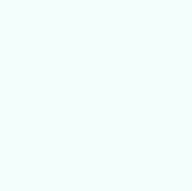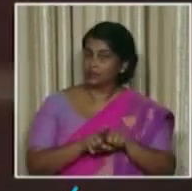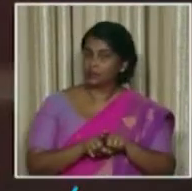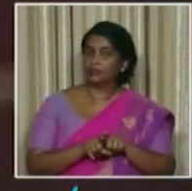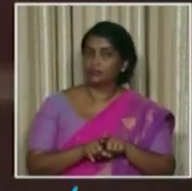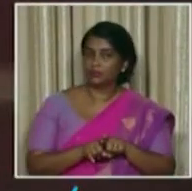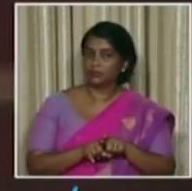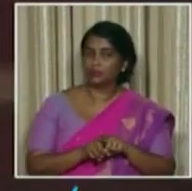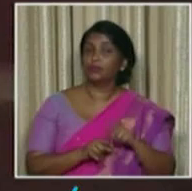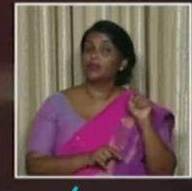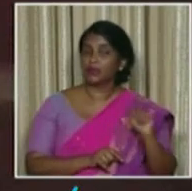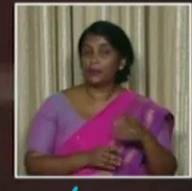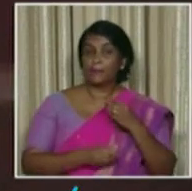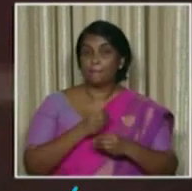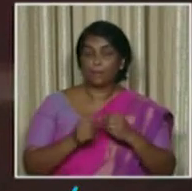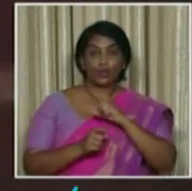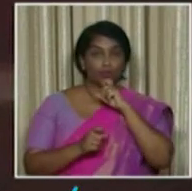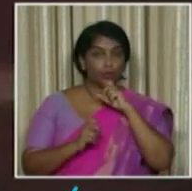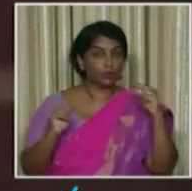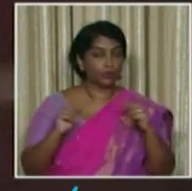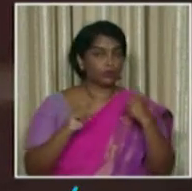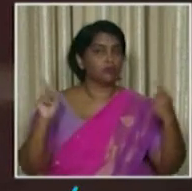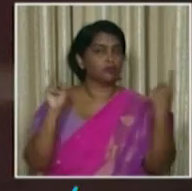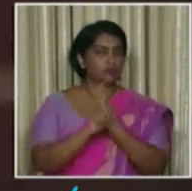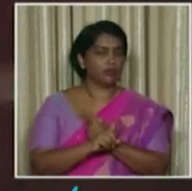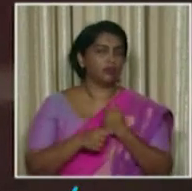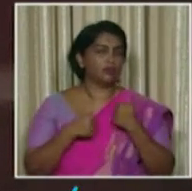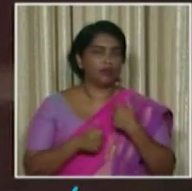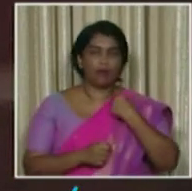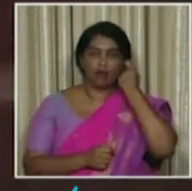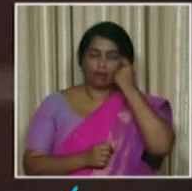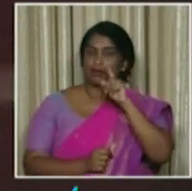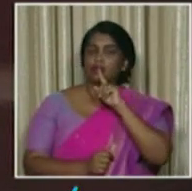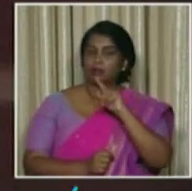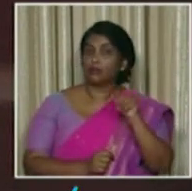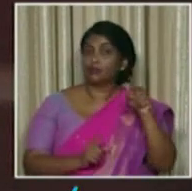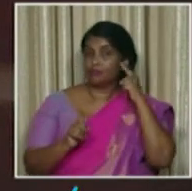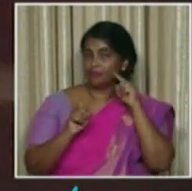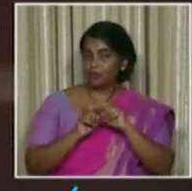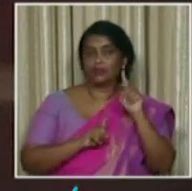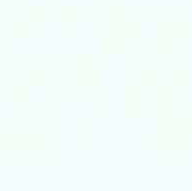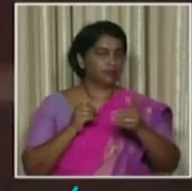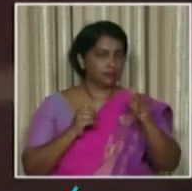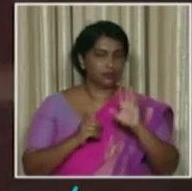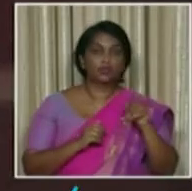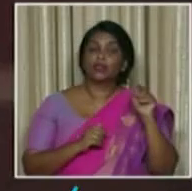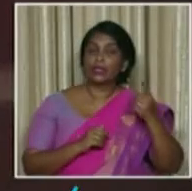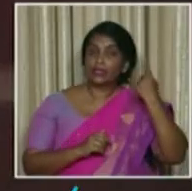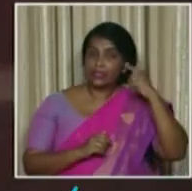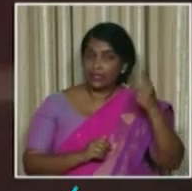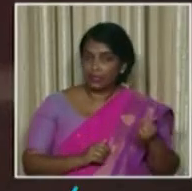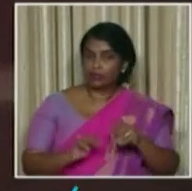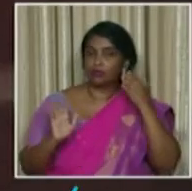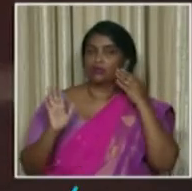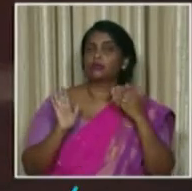හරි. මෙය වාණිජ මහ අධිකරණයට මාරු කිරීම සුදුසුයි කියලා යෝජනාවක් ඉදිරිපත් වුණා. ඒ පිළිබඳව සාකච්ඡා කරලා තිබුණා. ඊයේ දිනේදී ඒ